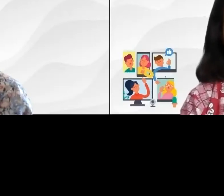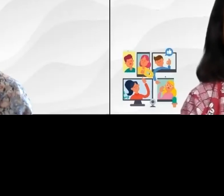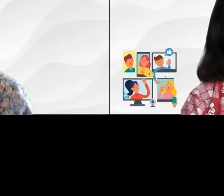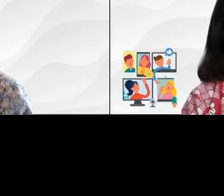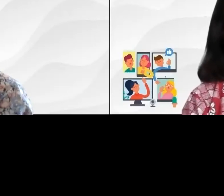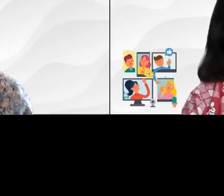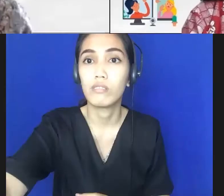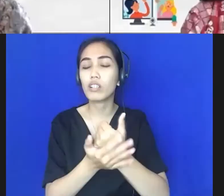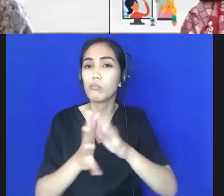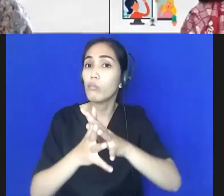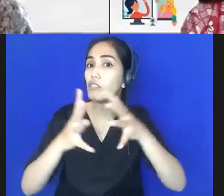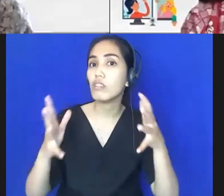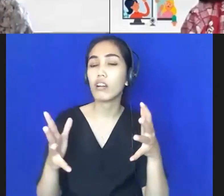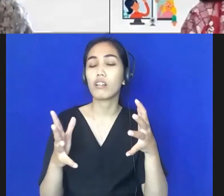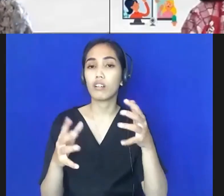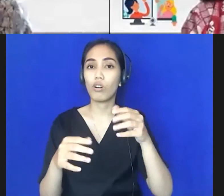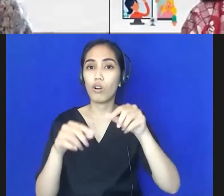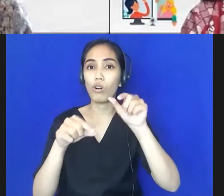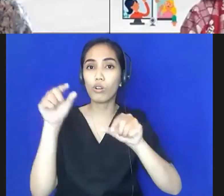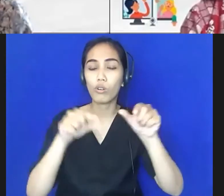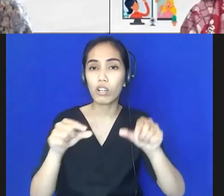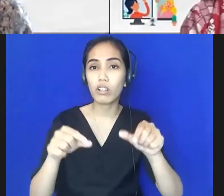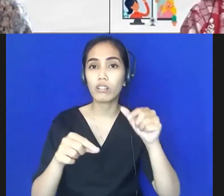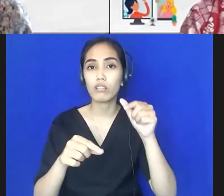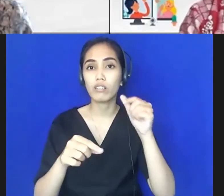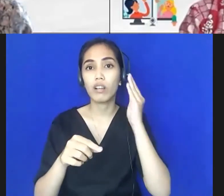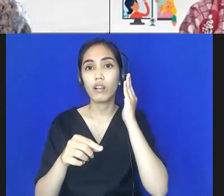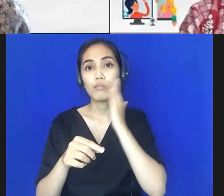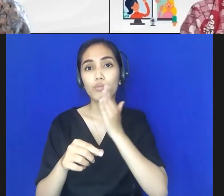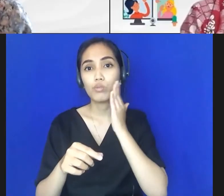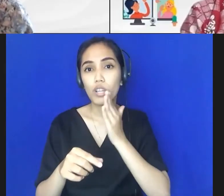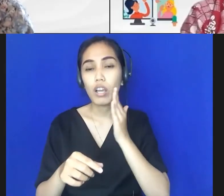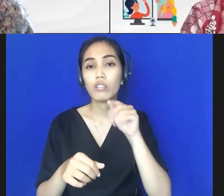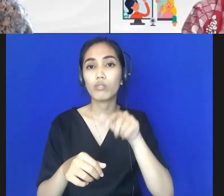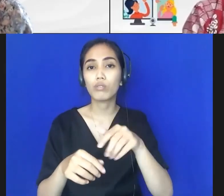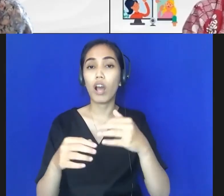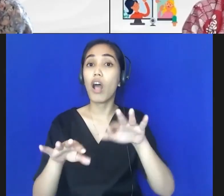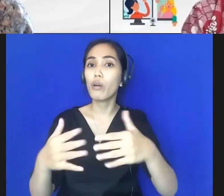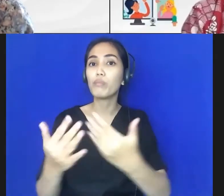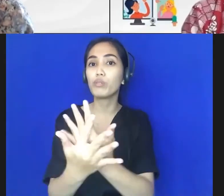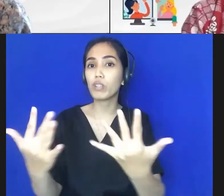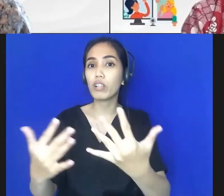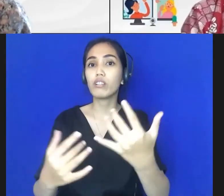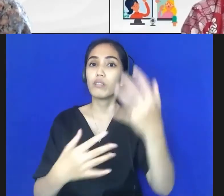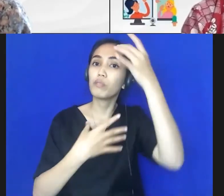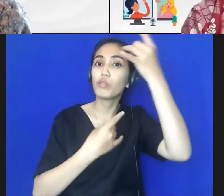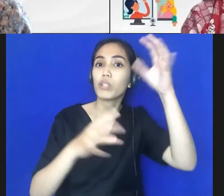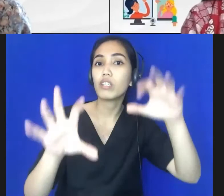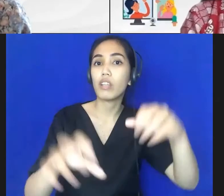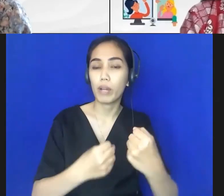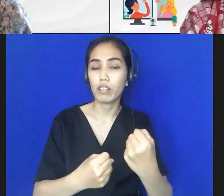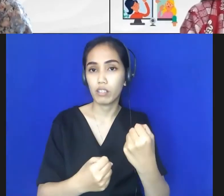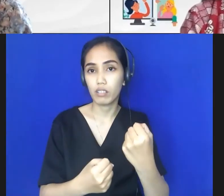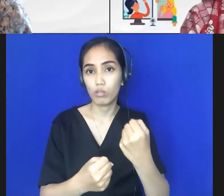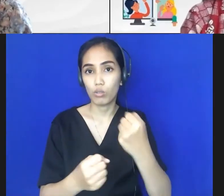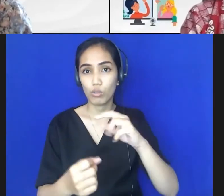bahwa semakin banyak remaja ataupun masyarakat yang kemudian tetap mendapatkan informasi untuk